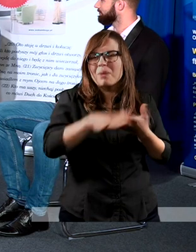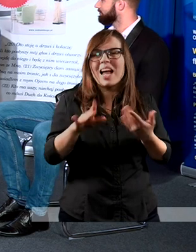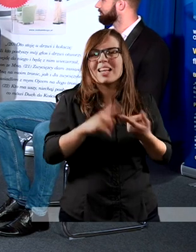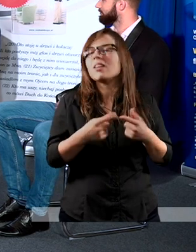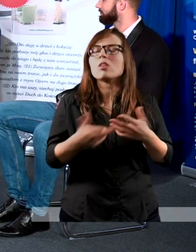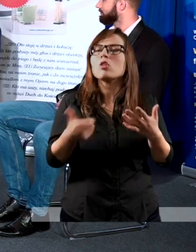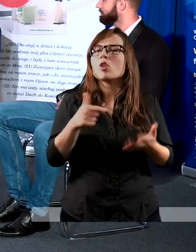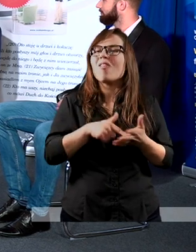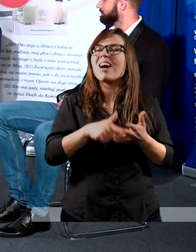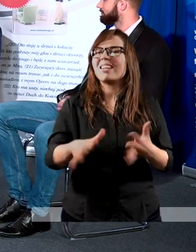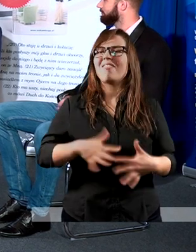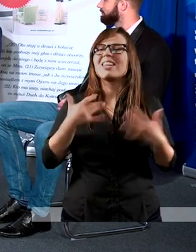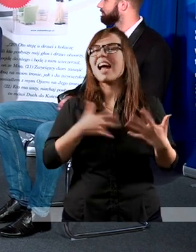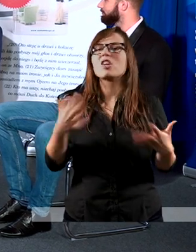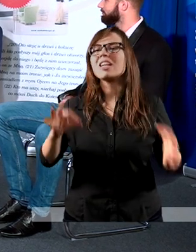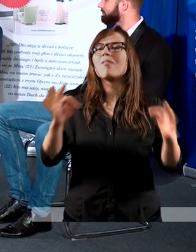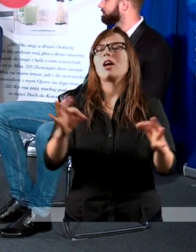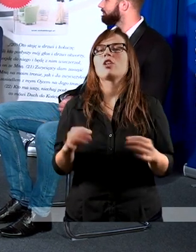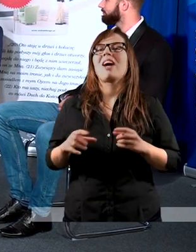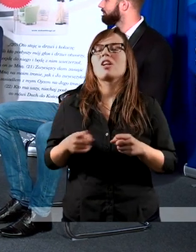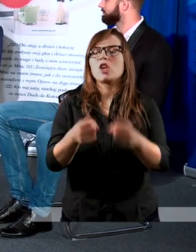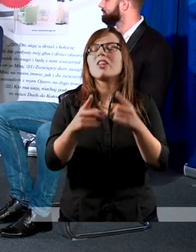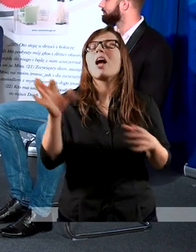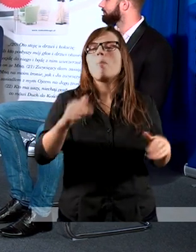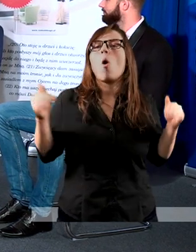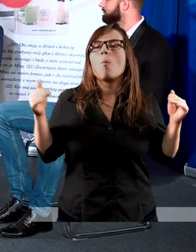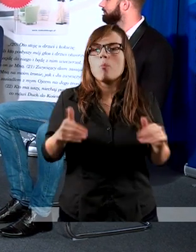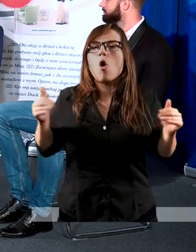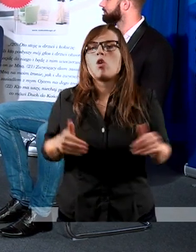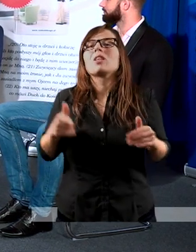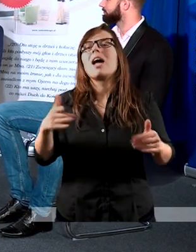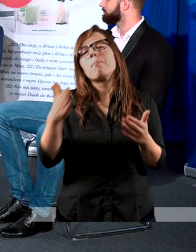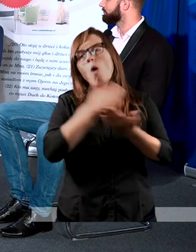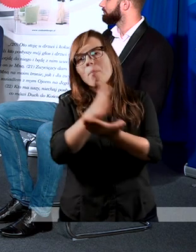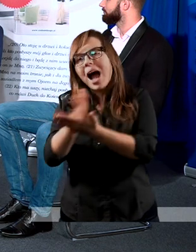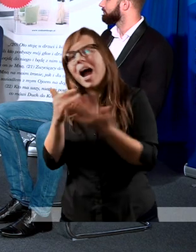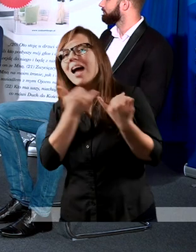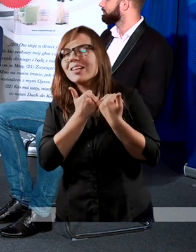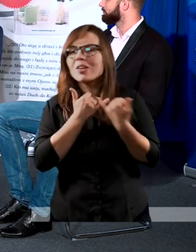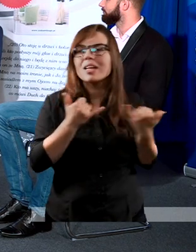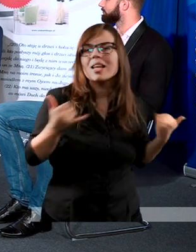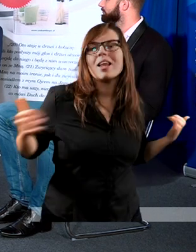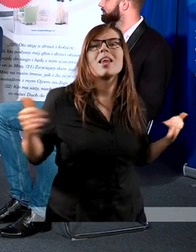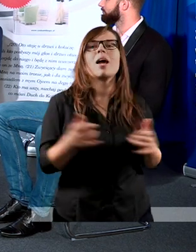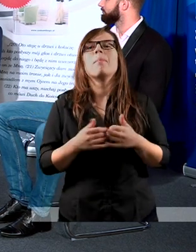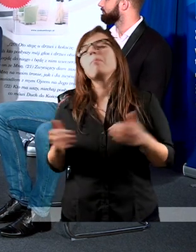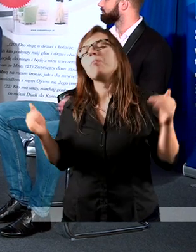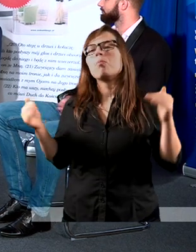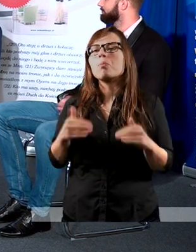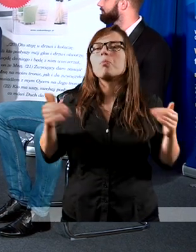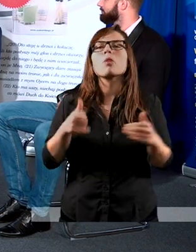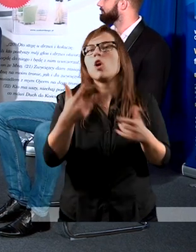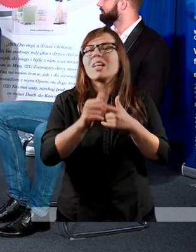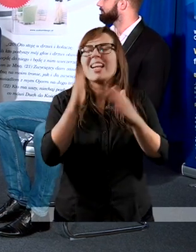Natomiast to jest, wydaje mi się, niewłaściwa ścieżka. Bo można pomagać innym, można... To nie